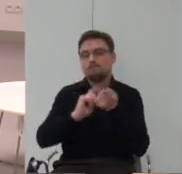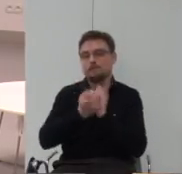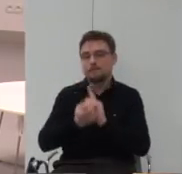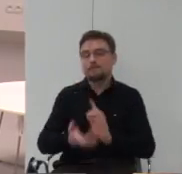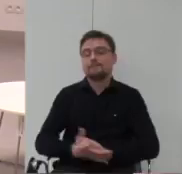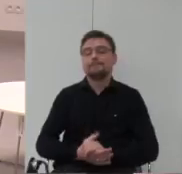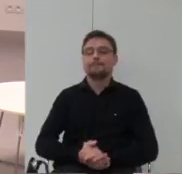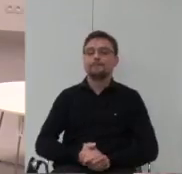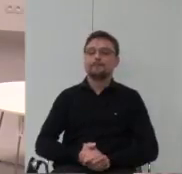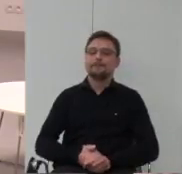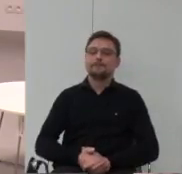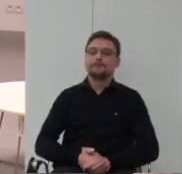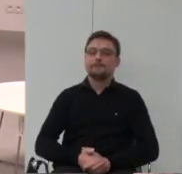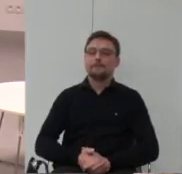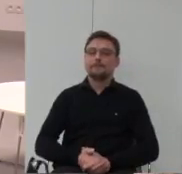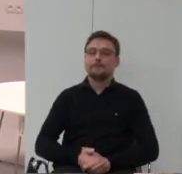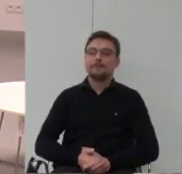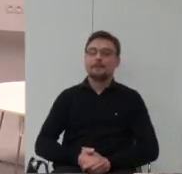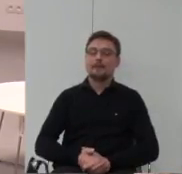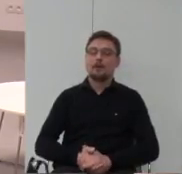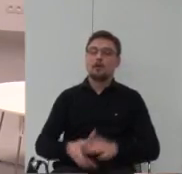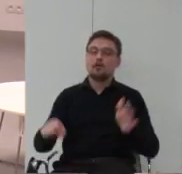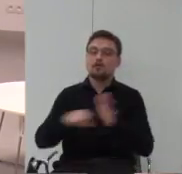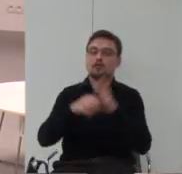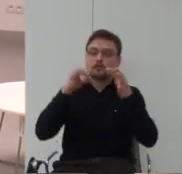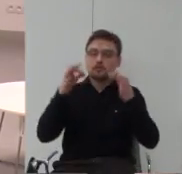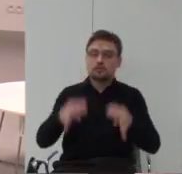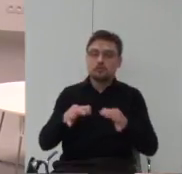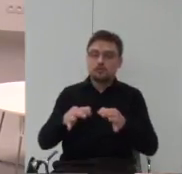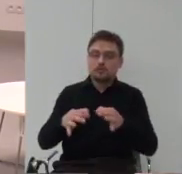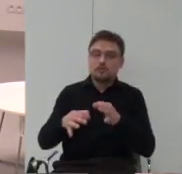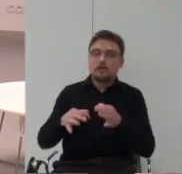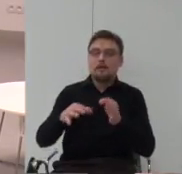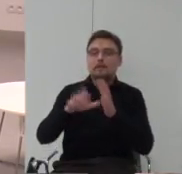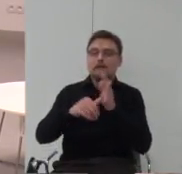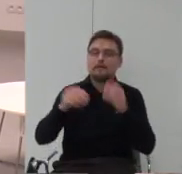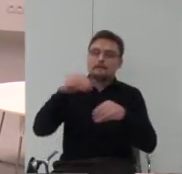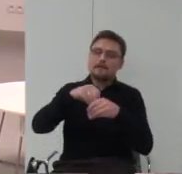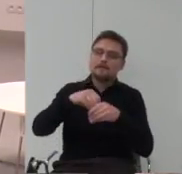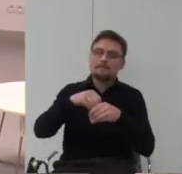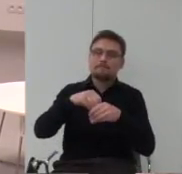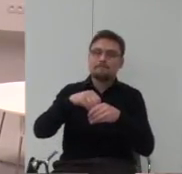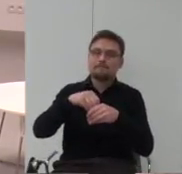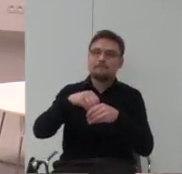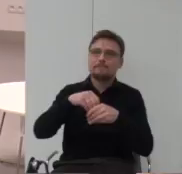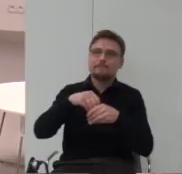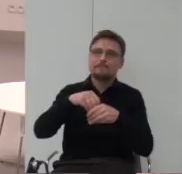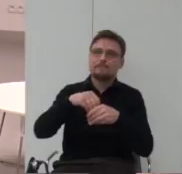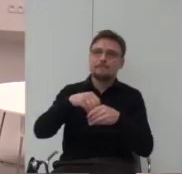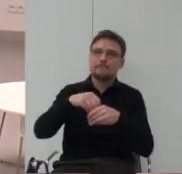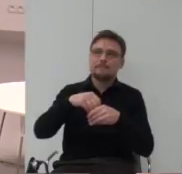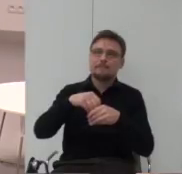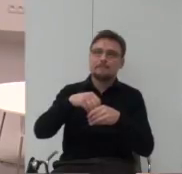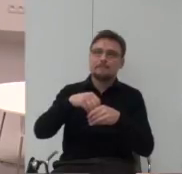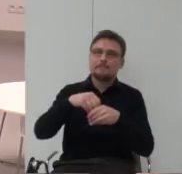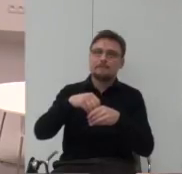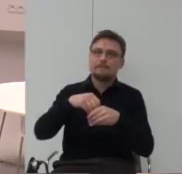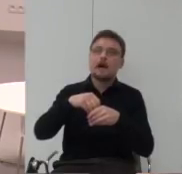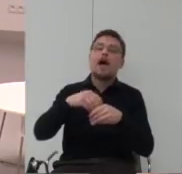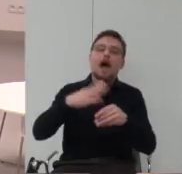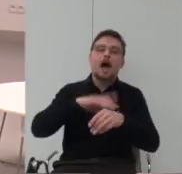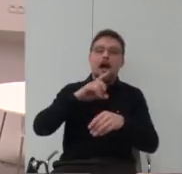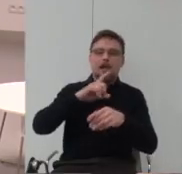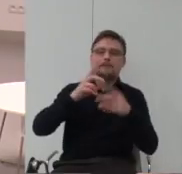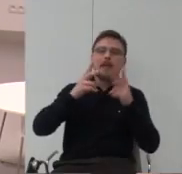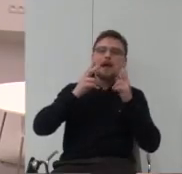jakby musimy od nowa znaleźć kryteria. Co więcej, dotychczas w mieście jednak dominowała taka